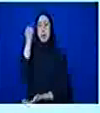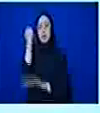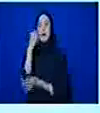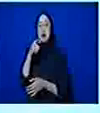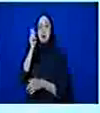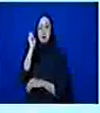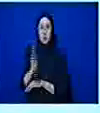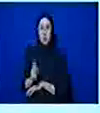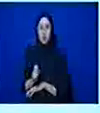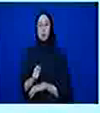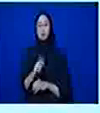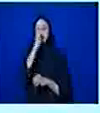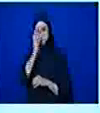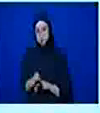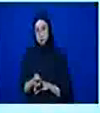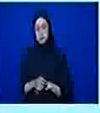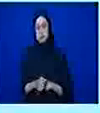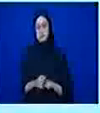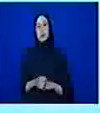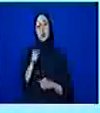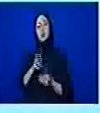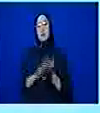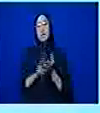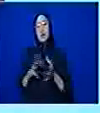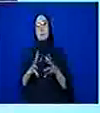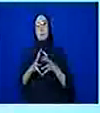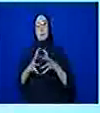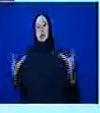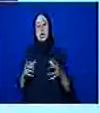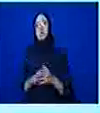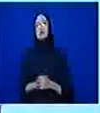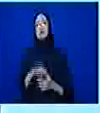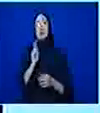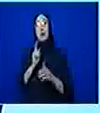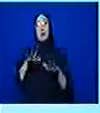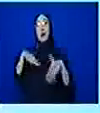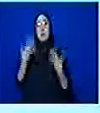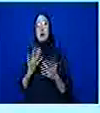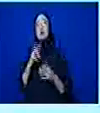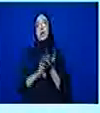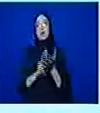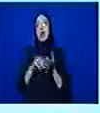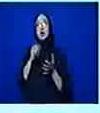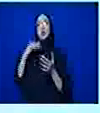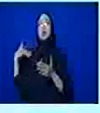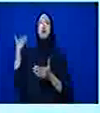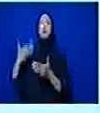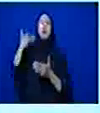menjadi besar karena pemerintah manapun mewarisi persoalan yang sudah berjalan sekian puluh tahun.